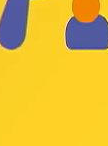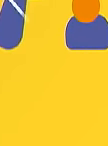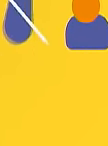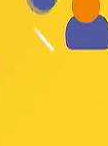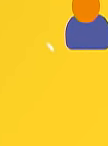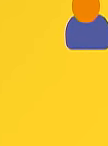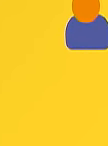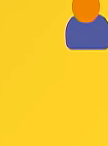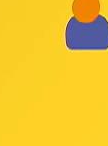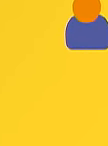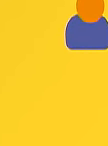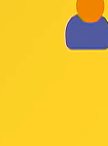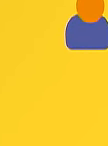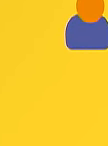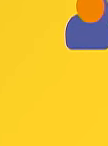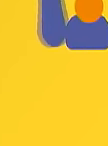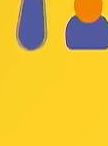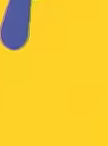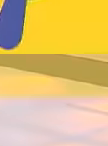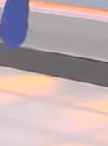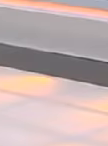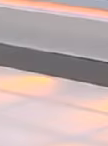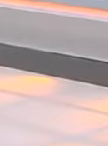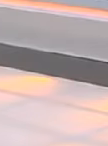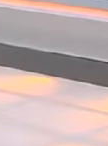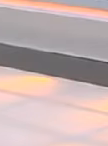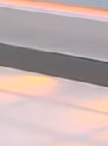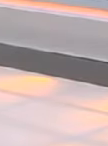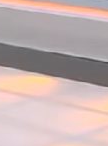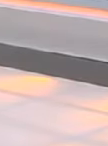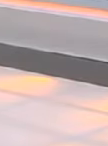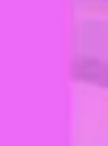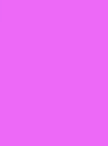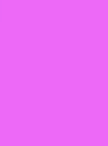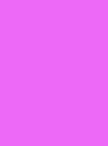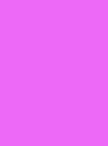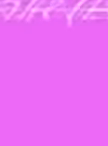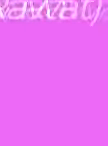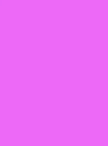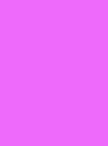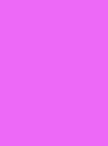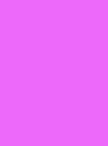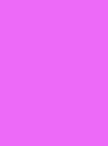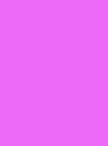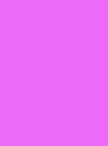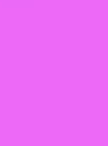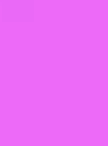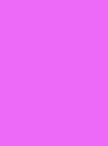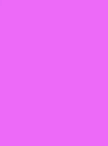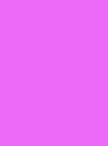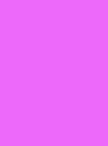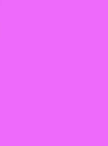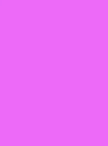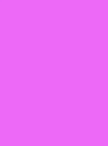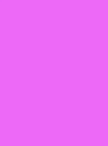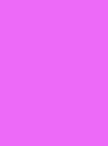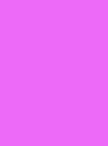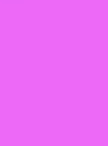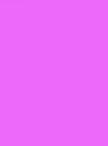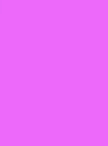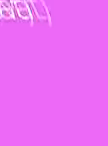akan sentiasa dilakukan oleh pihak berkuasa. Kepada yang bakal berhenti rehat di R&R di seluruh negara, ada SOP khusus yang perlu